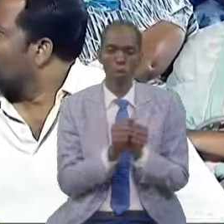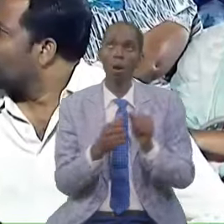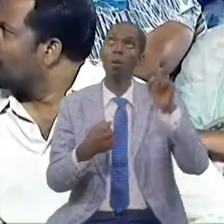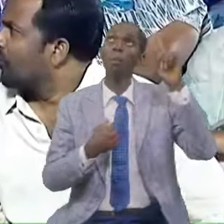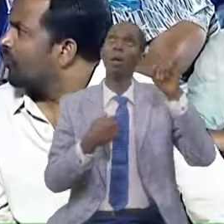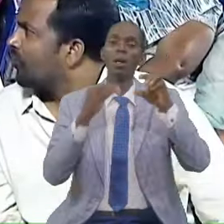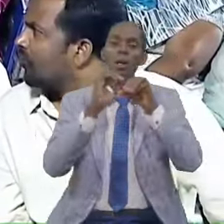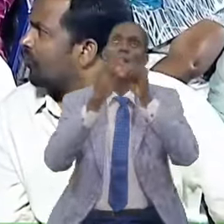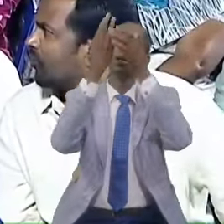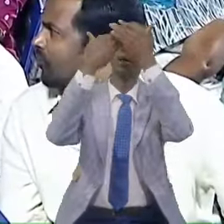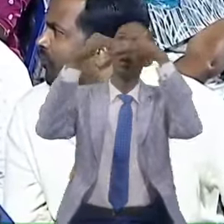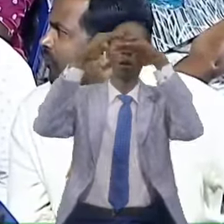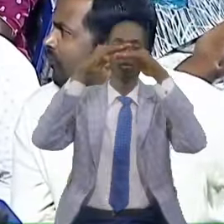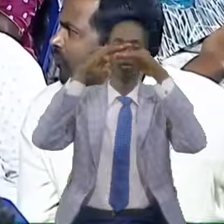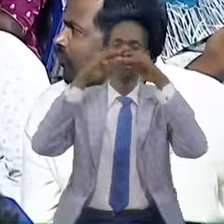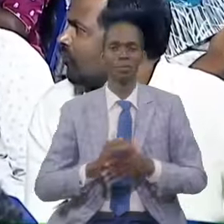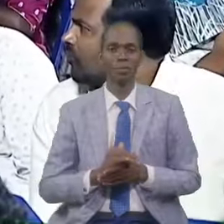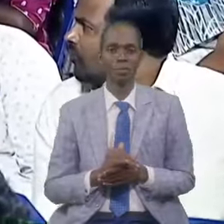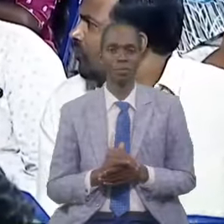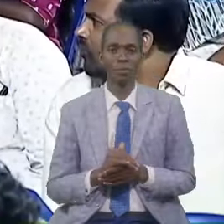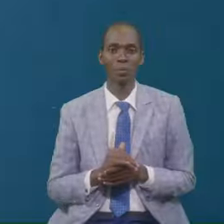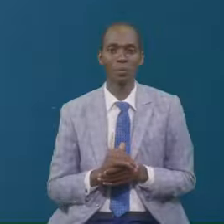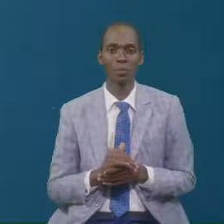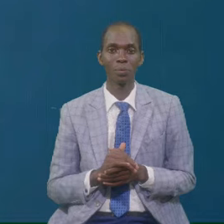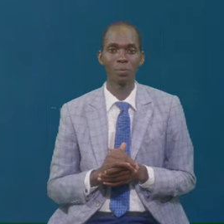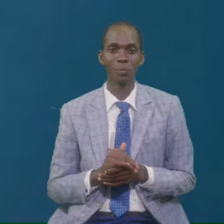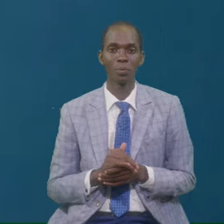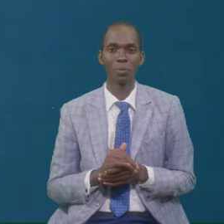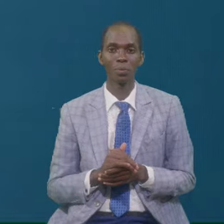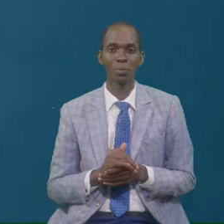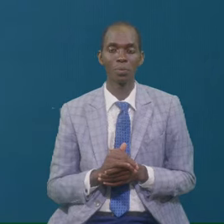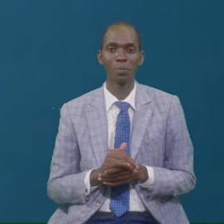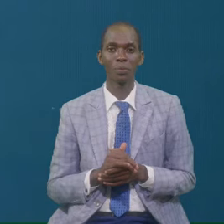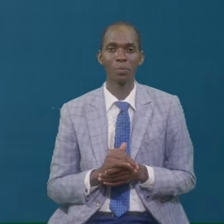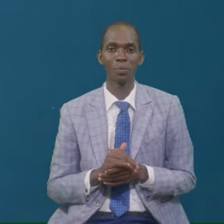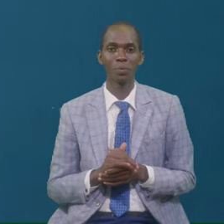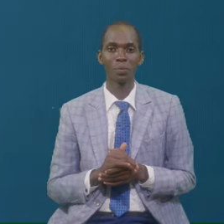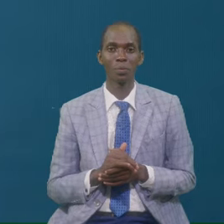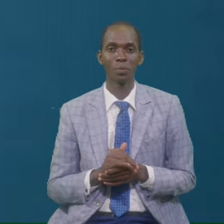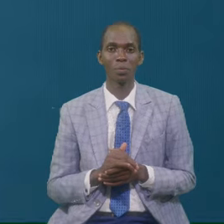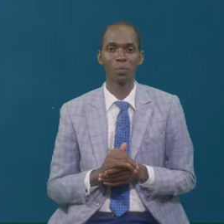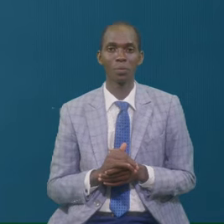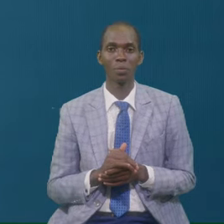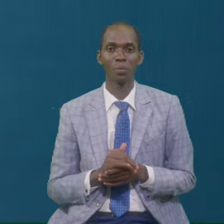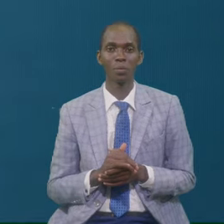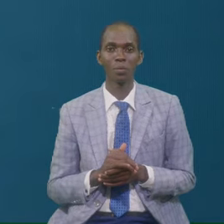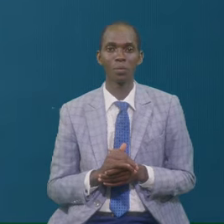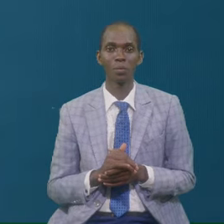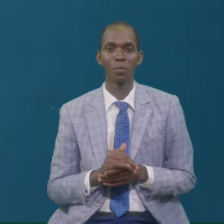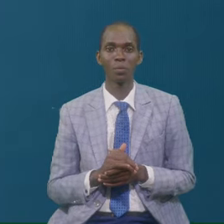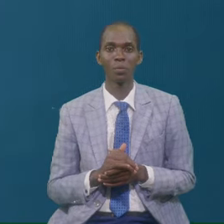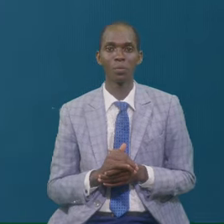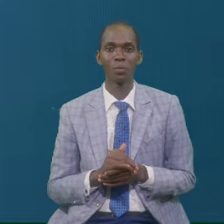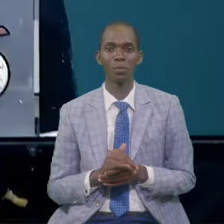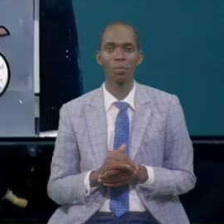దైవ చట్టం నేరం మోపిందో, మానవ చట్టం నేరం మోపిందో, సమాజ చట్టం నేరం మోపిందో, అటువంటి వ్యక్తితో నేడే నీవి నాతో కూడా